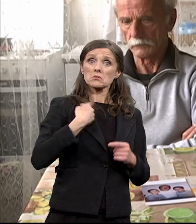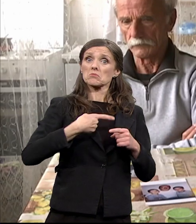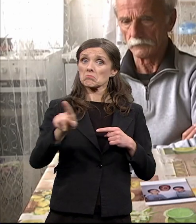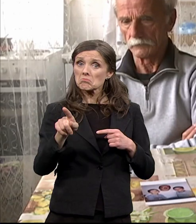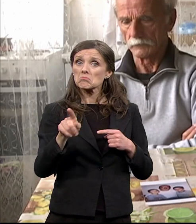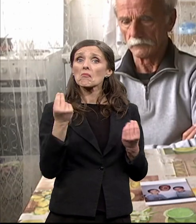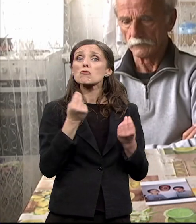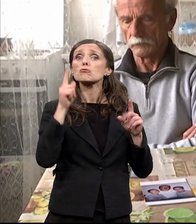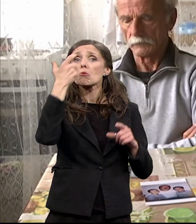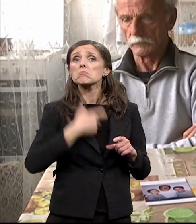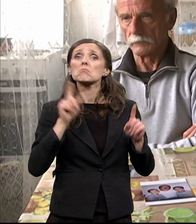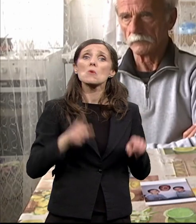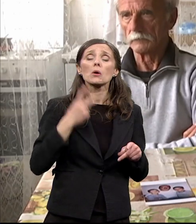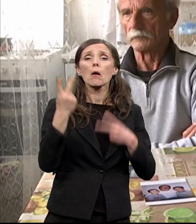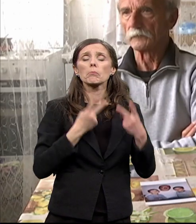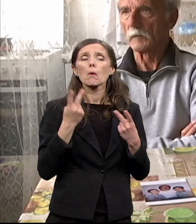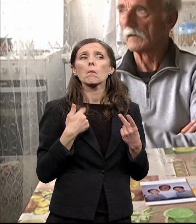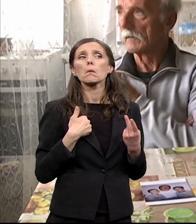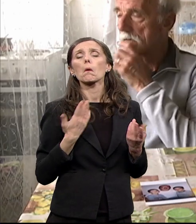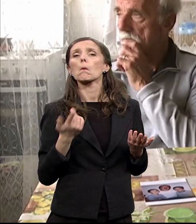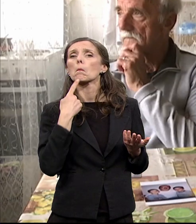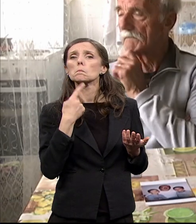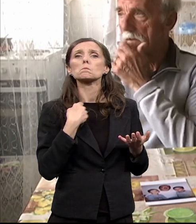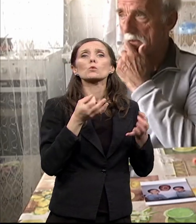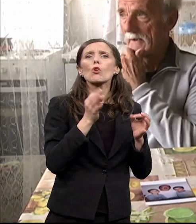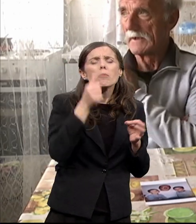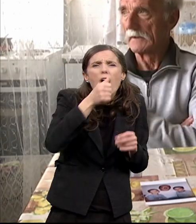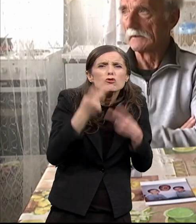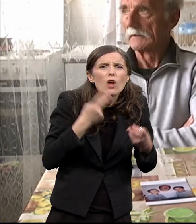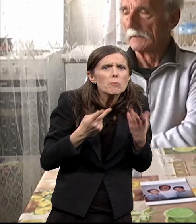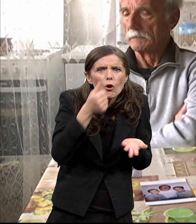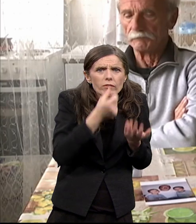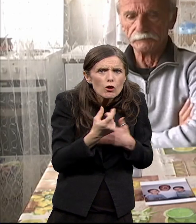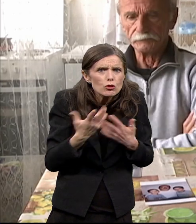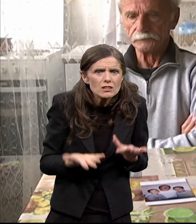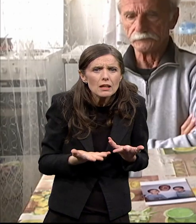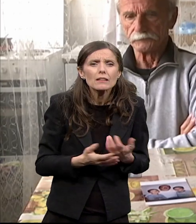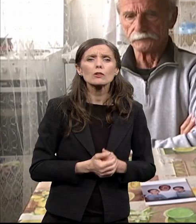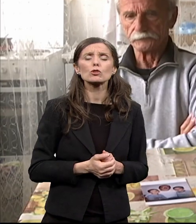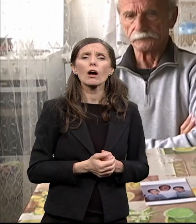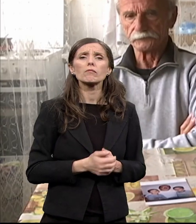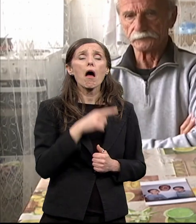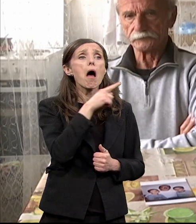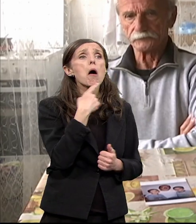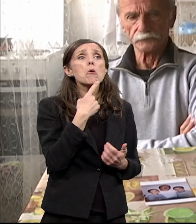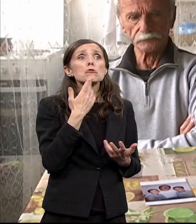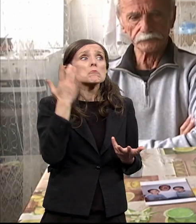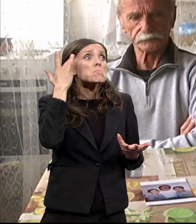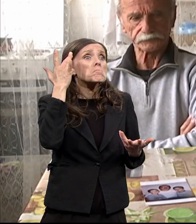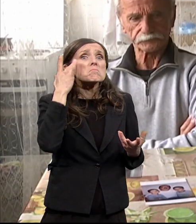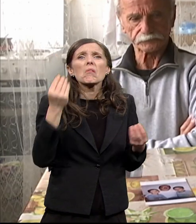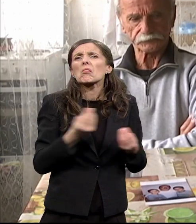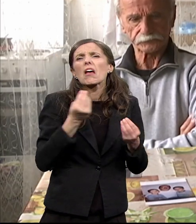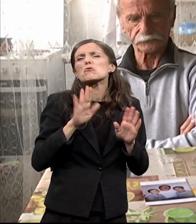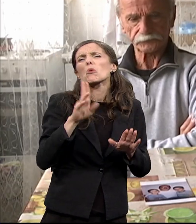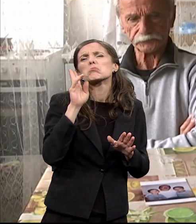provera. Ja kažem, dobro, a provera čega, šta se dešava? Kaže, pa ne znam, nemam pojma, neka